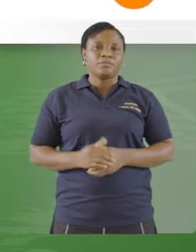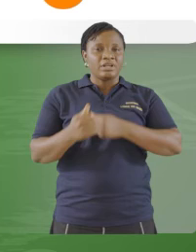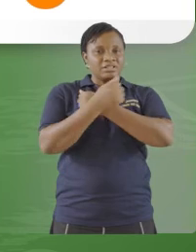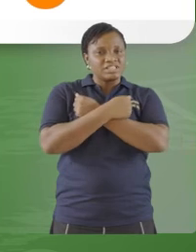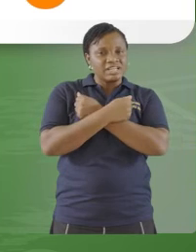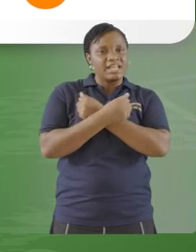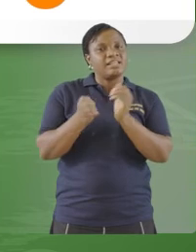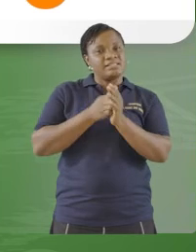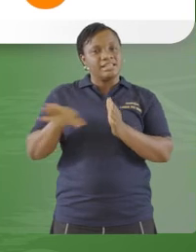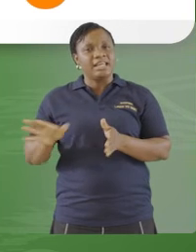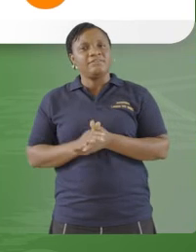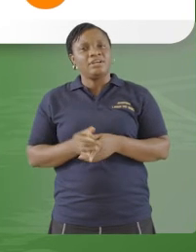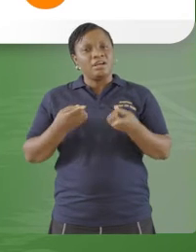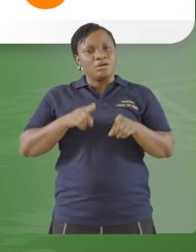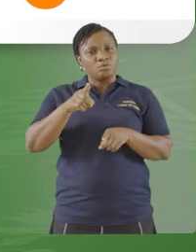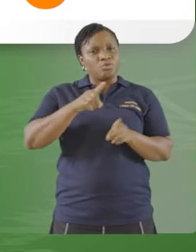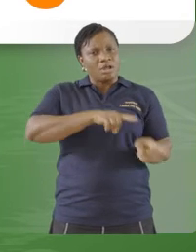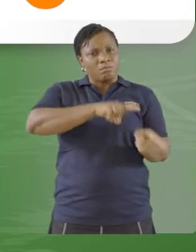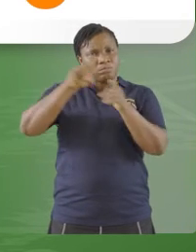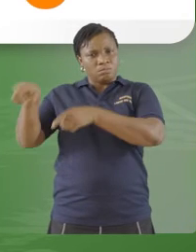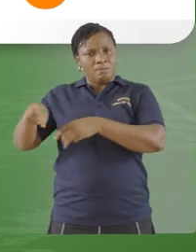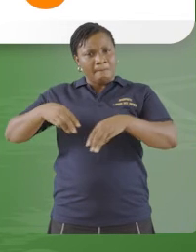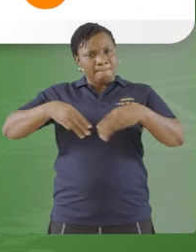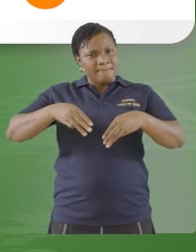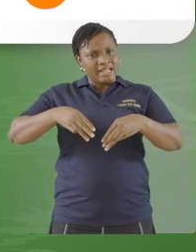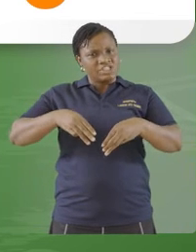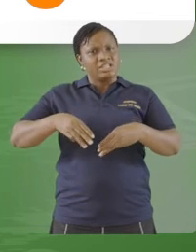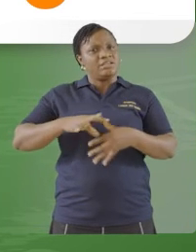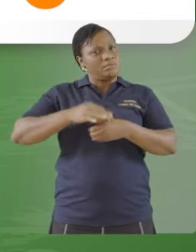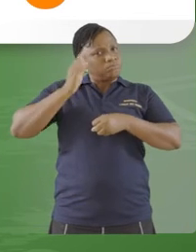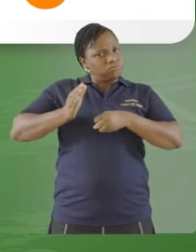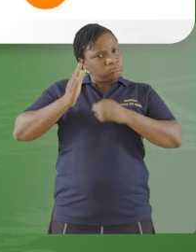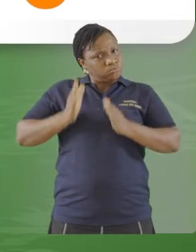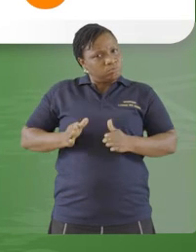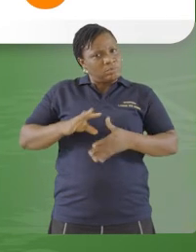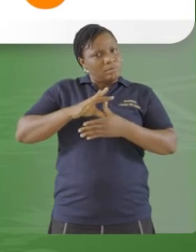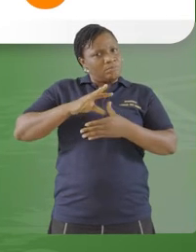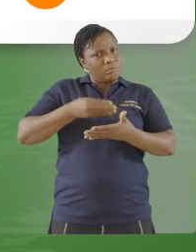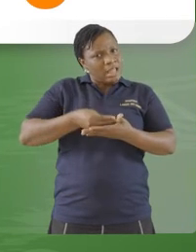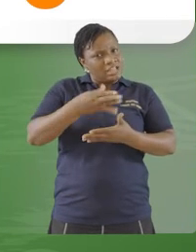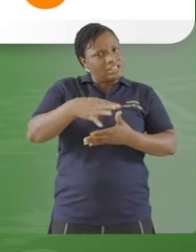Chers élèves, lorsque vous allez au marché pour acheter de la viande chez le boucher,